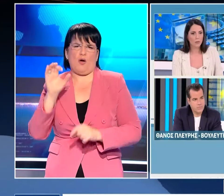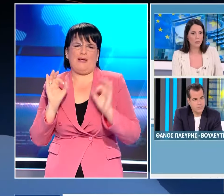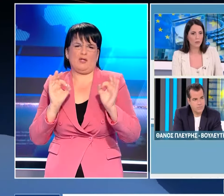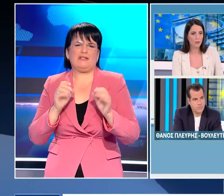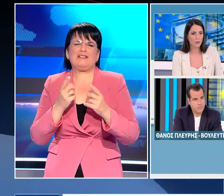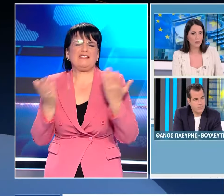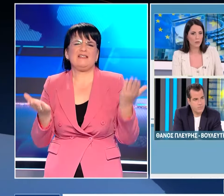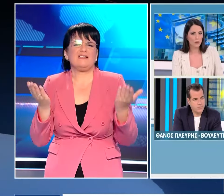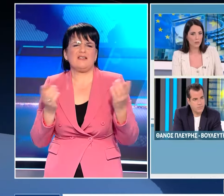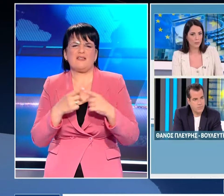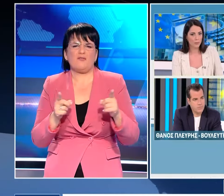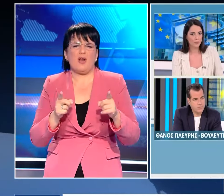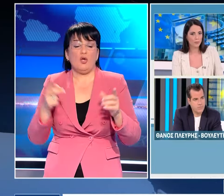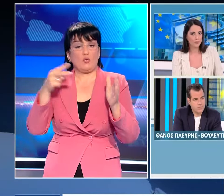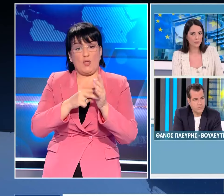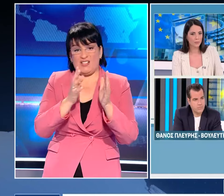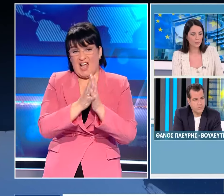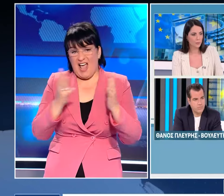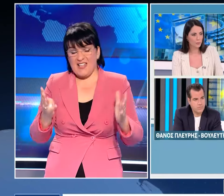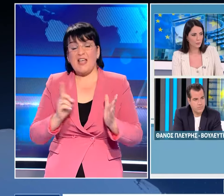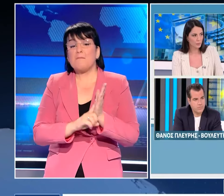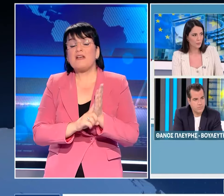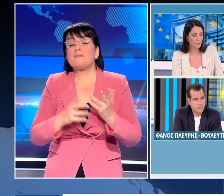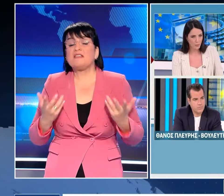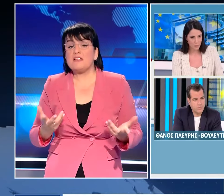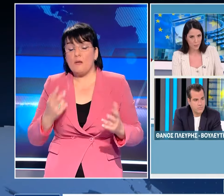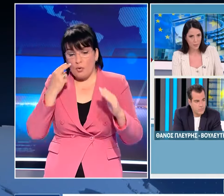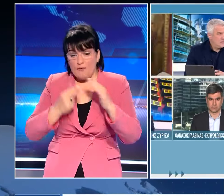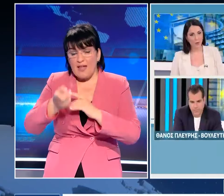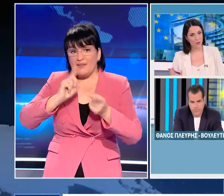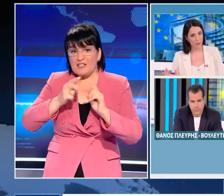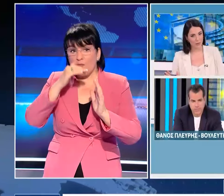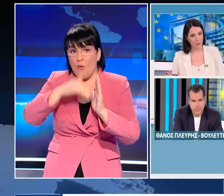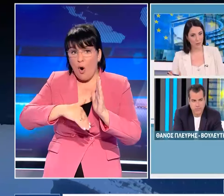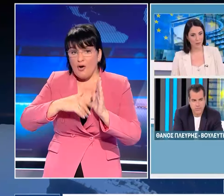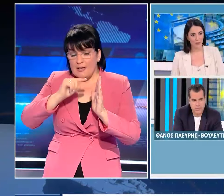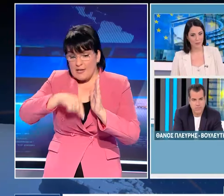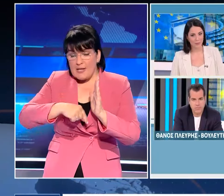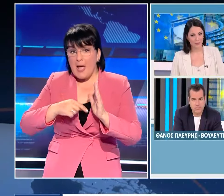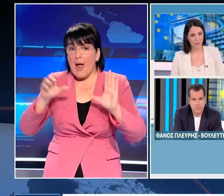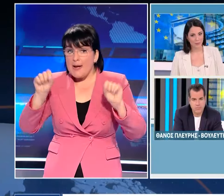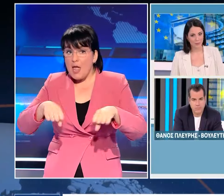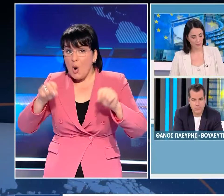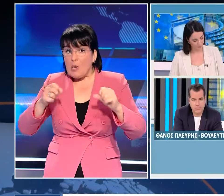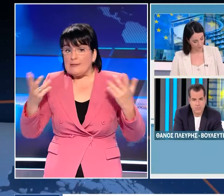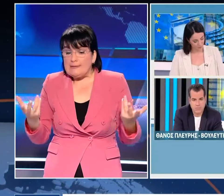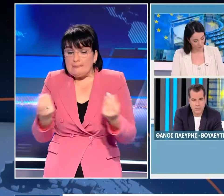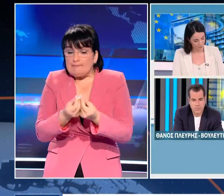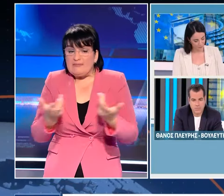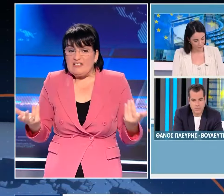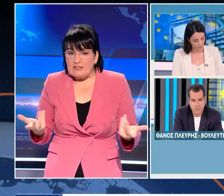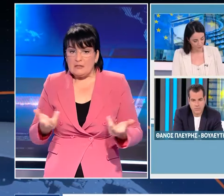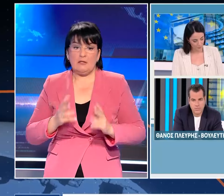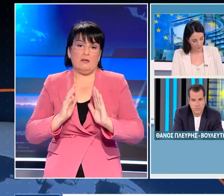παιδιά, να κάνουμε από το 19, έπρεπε να ελέγξουμε αν αυτά που προβλέπονται στη συμφωνία γίνονται. Δεν ξέρω ποια είναι η θέση τελικά της Νέας Δημοκρατίας, το αν θα προχωρήσει